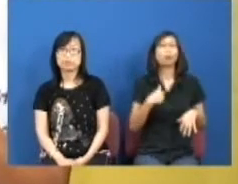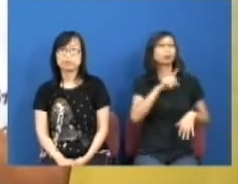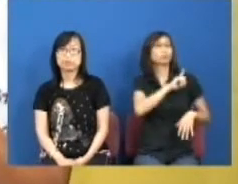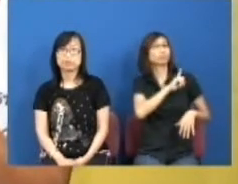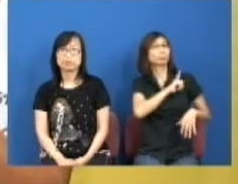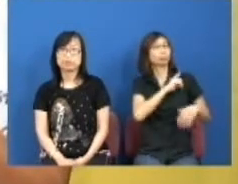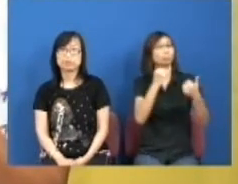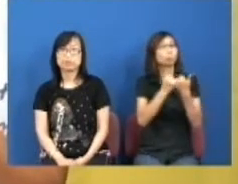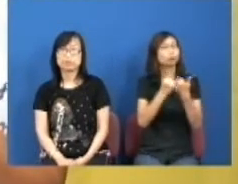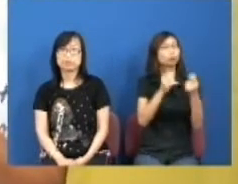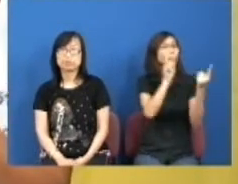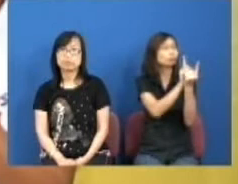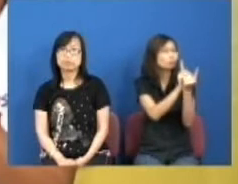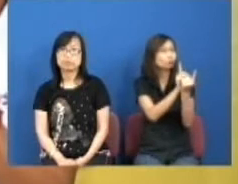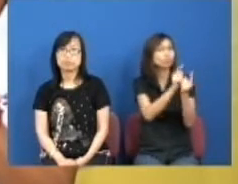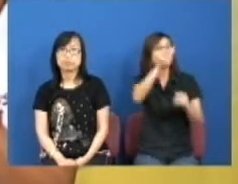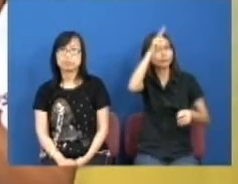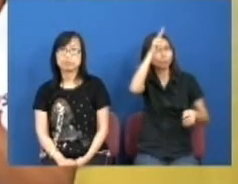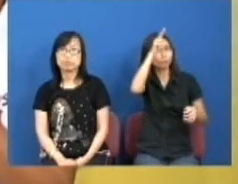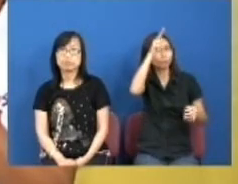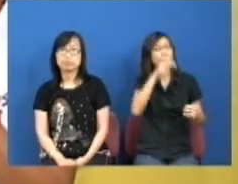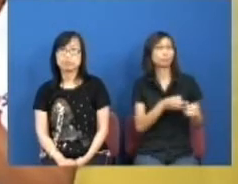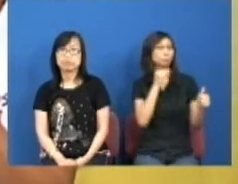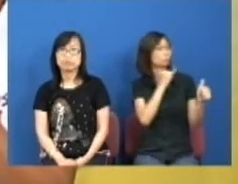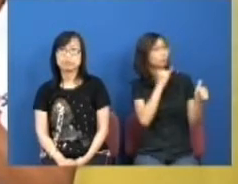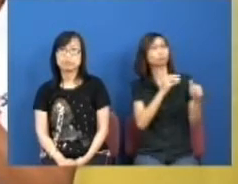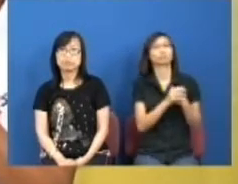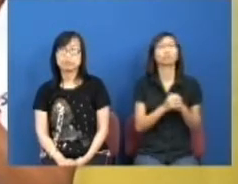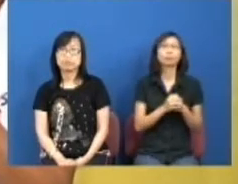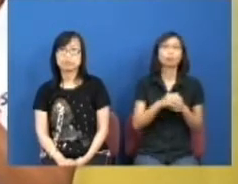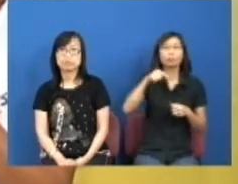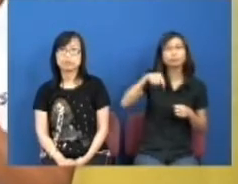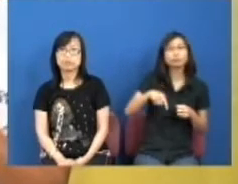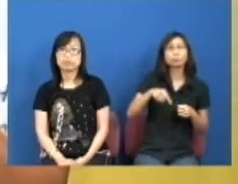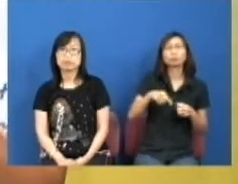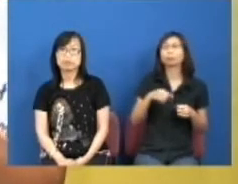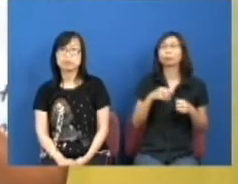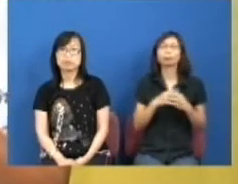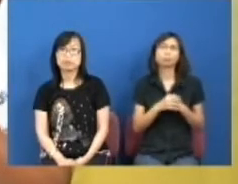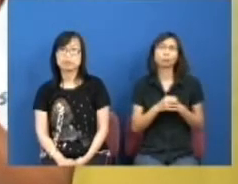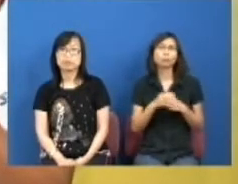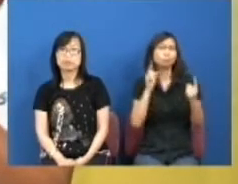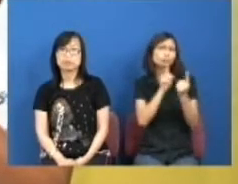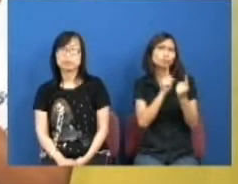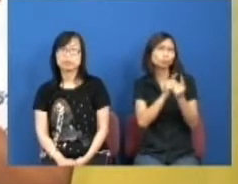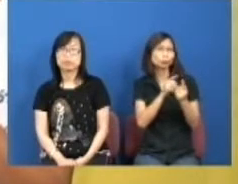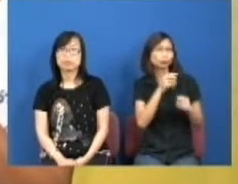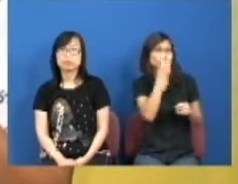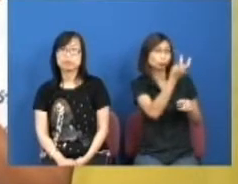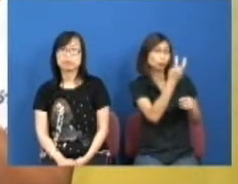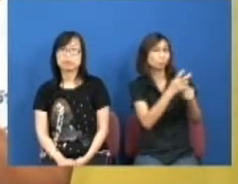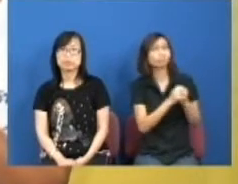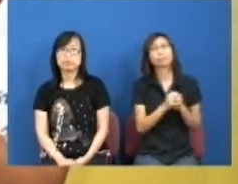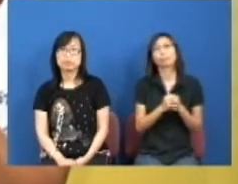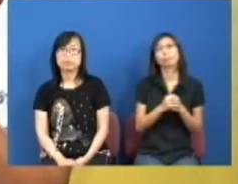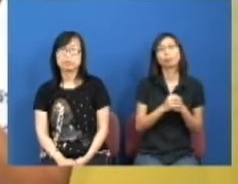數對政府都比較批判嘅，即係由我喺依一個面書裏邊睇佢哋嘅一啲留言，對一啲政治嘅觀察啦咁樣。咁又或